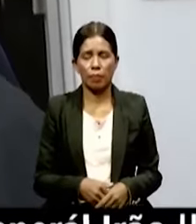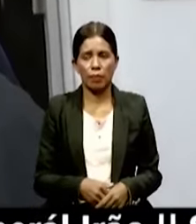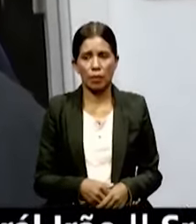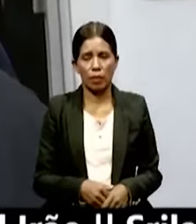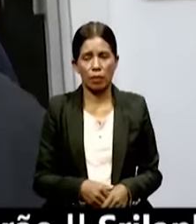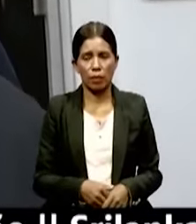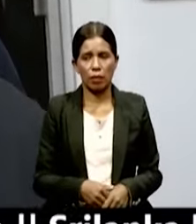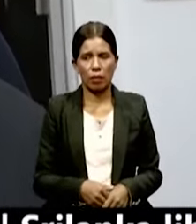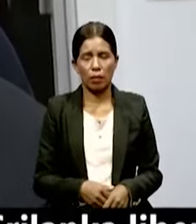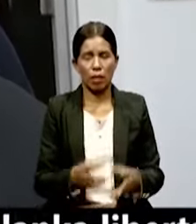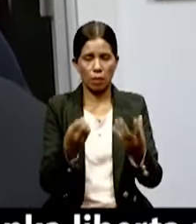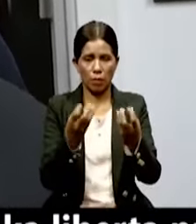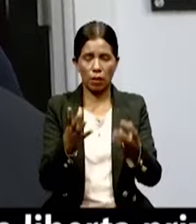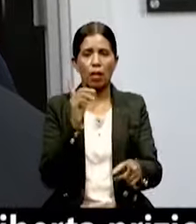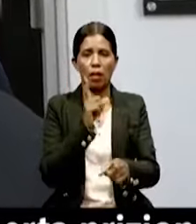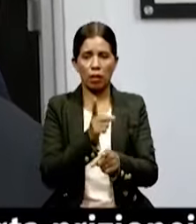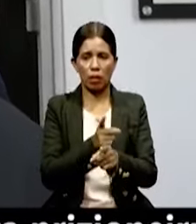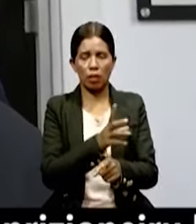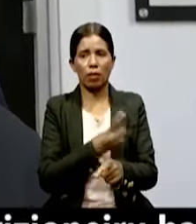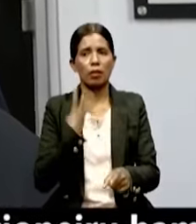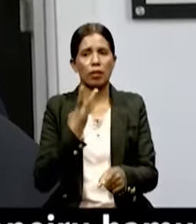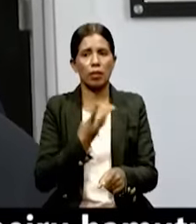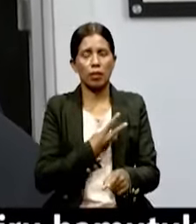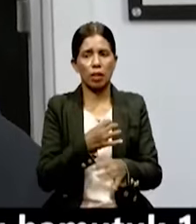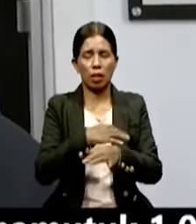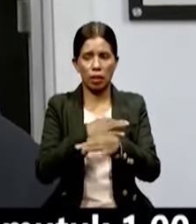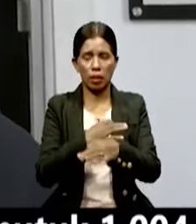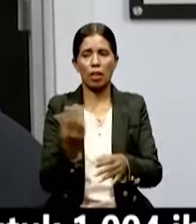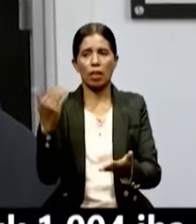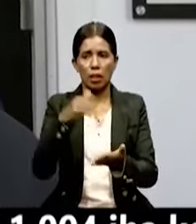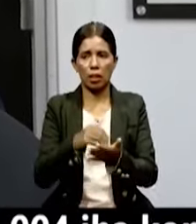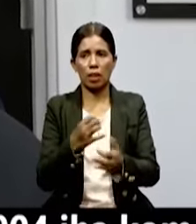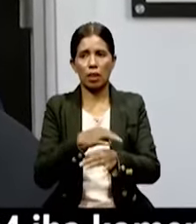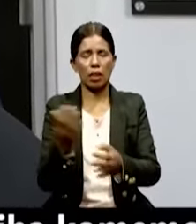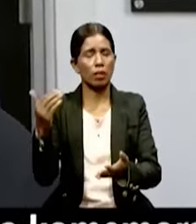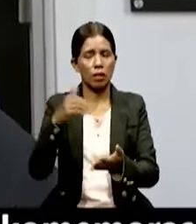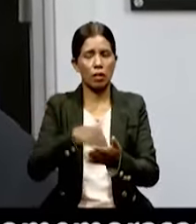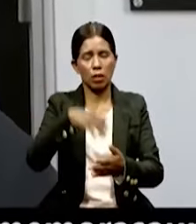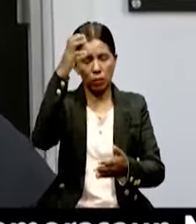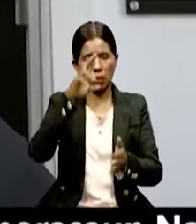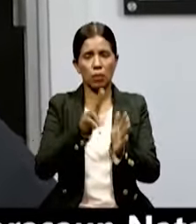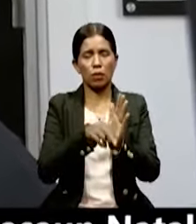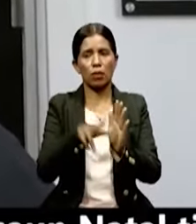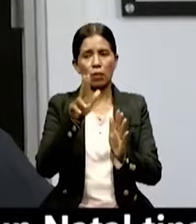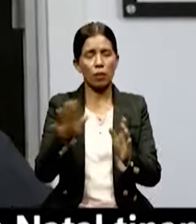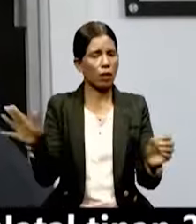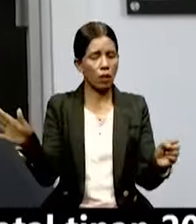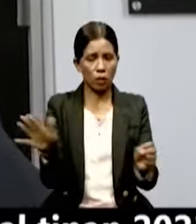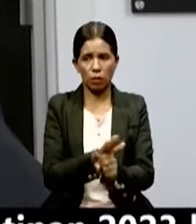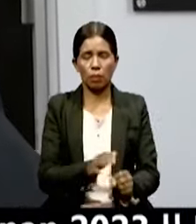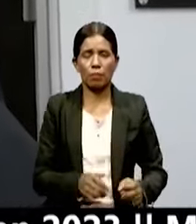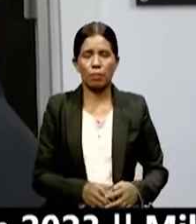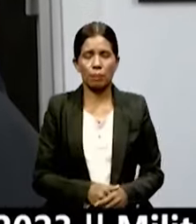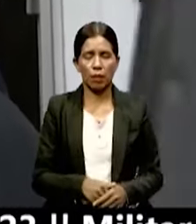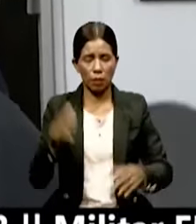sedimentasi ne maka parak lah limar ita normalize tiona mos udang foin ma goros tolu det na kuno tiona